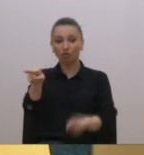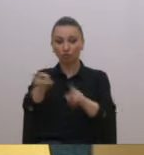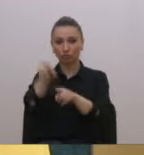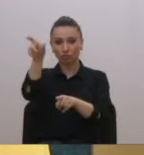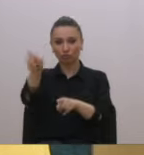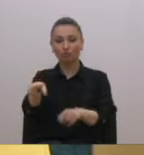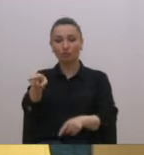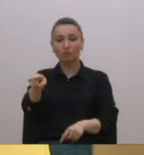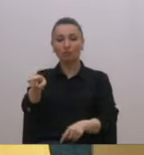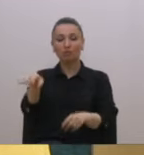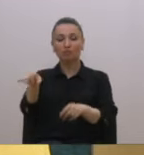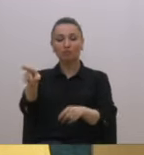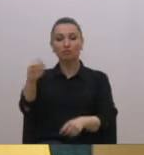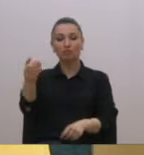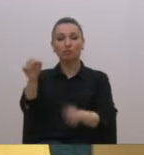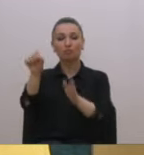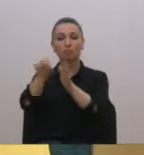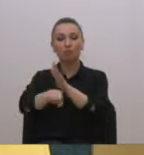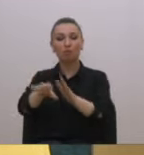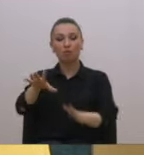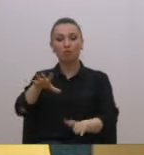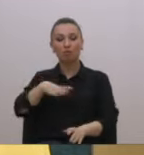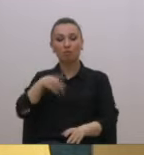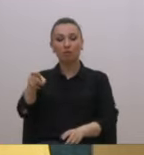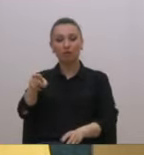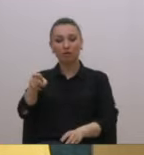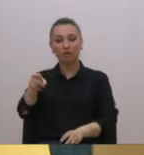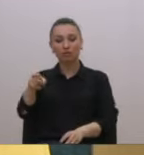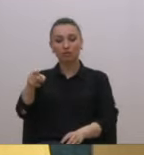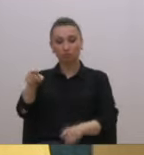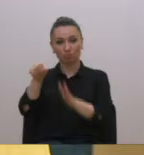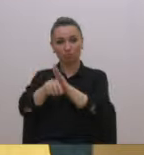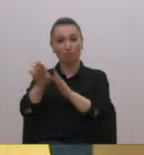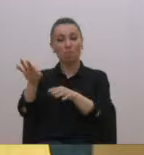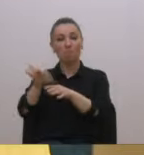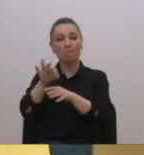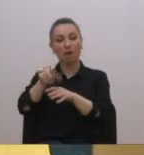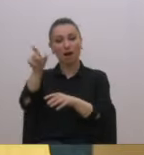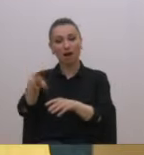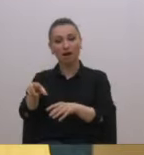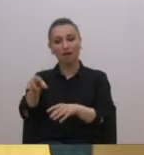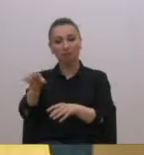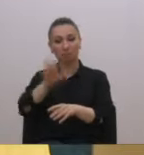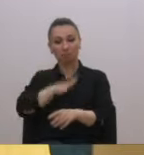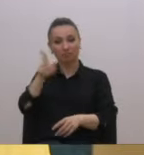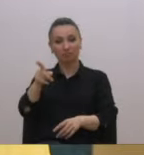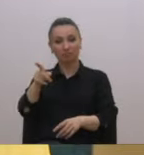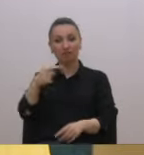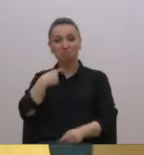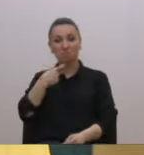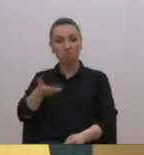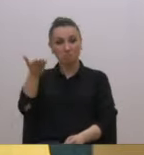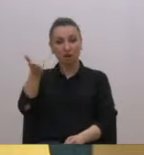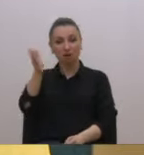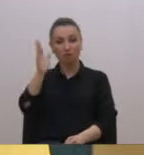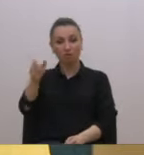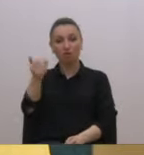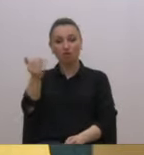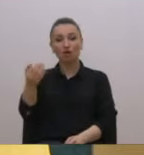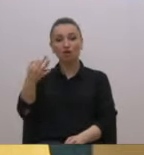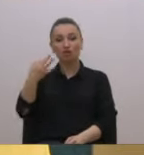მოკლულ ქმარზე, ისა უკაც ერთ-ერთის მეუღლეს უთხრეს, რომ შენს მოკლულ ქმარზე თუ ხმას ამოიღებ, ამ შემთხვევაში